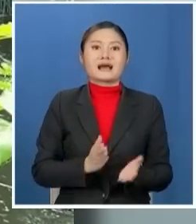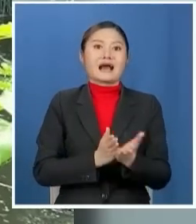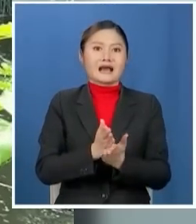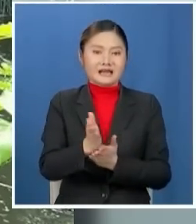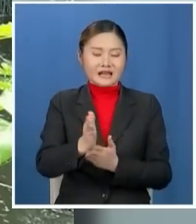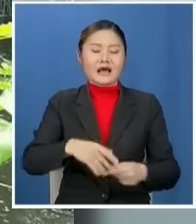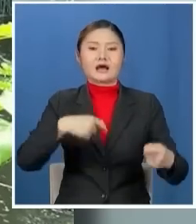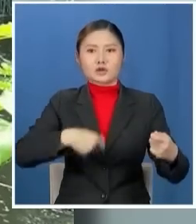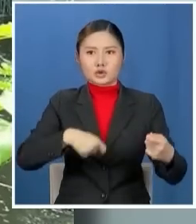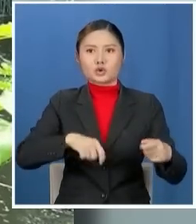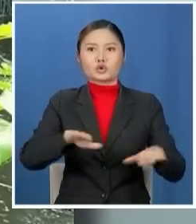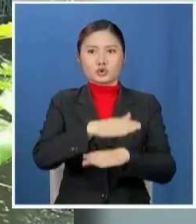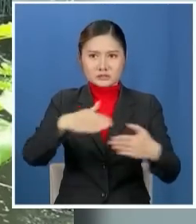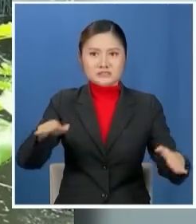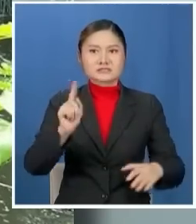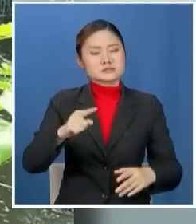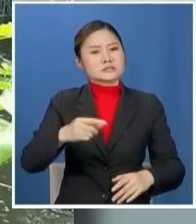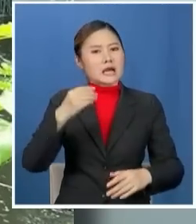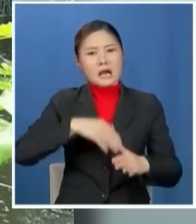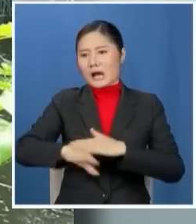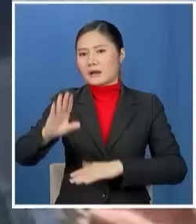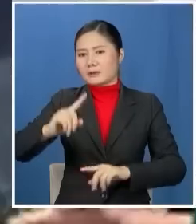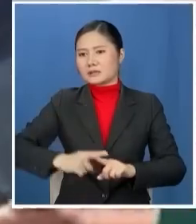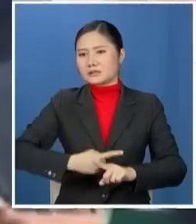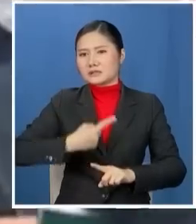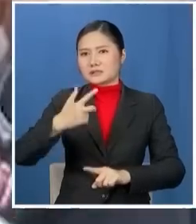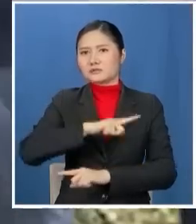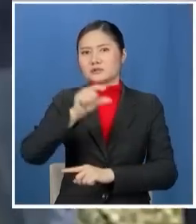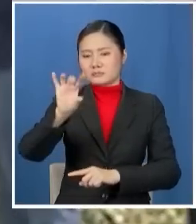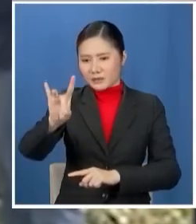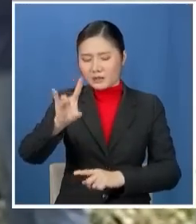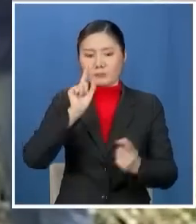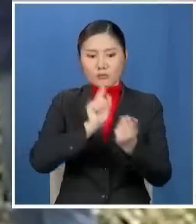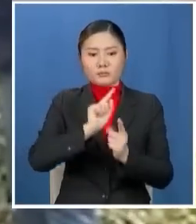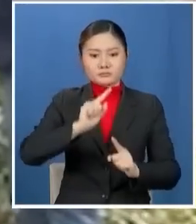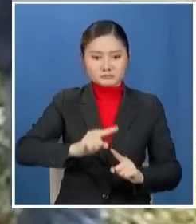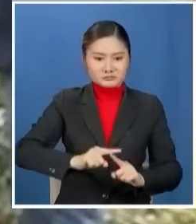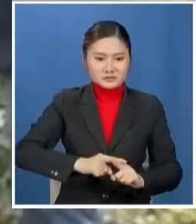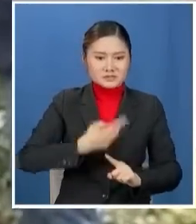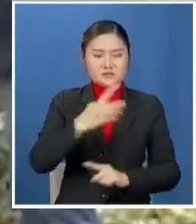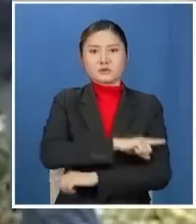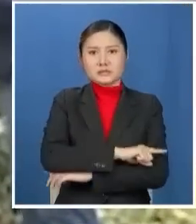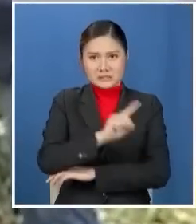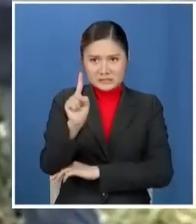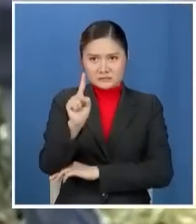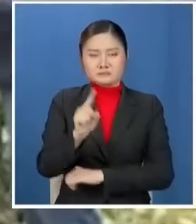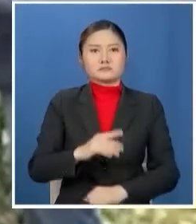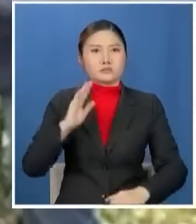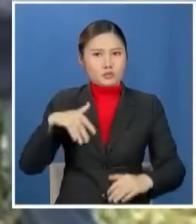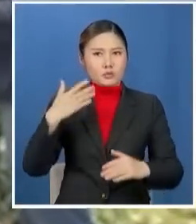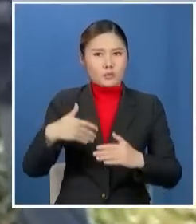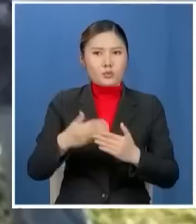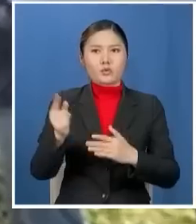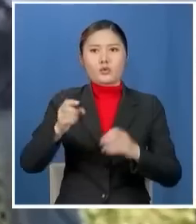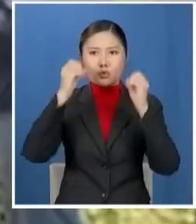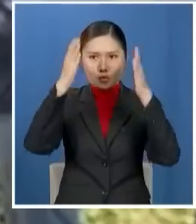มาพบศพซึ่งจริงๆเนี่ยเธอหายไปตั้งแต่28มีนาคมพบศพ1เมษายนนะครับนี่ฮะหลังจากนั้นท